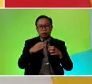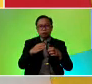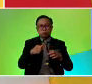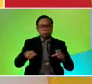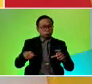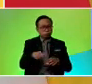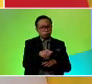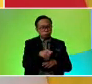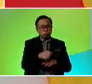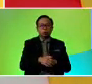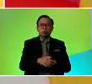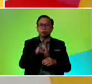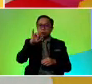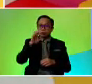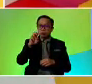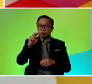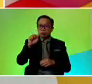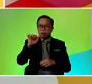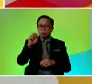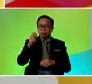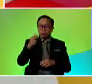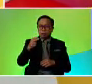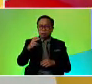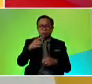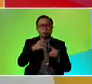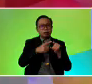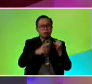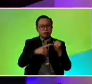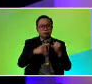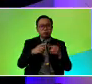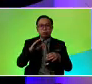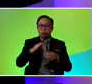dan sekali mengupah kanak-kanak untuk menjadi Aska